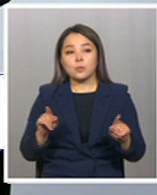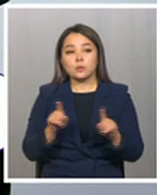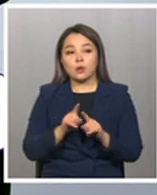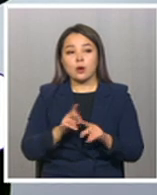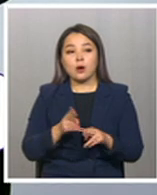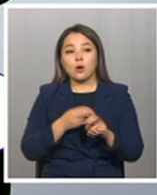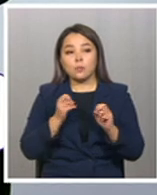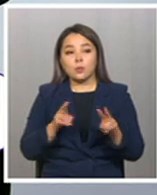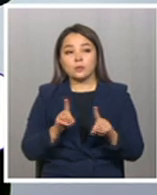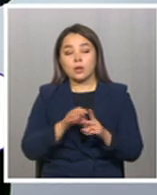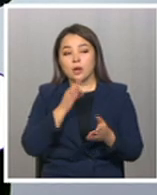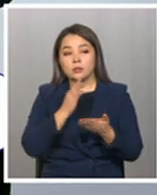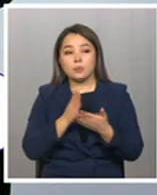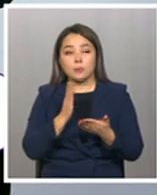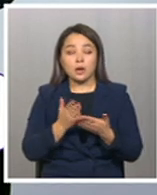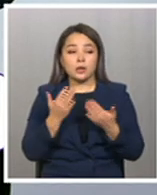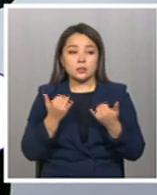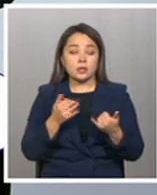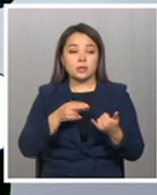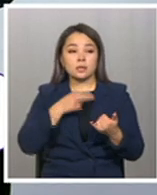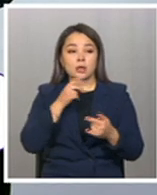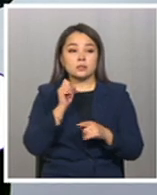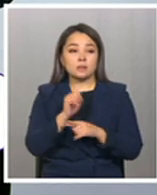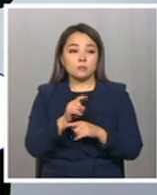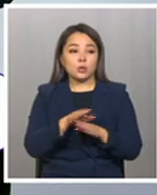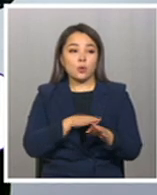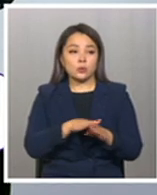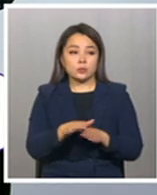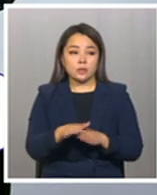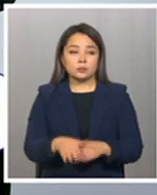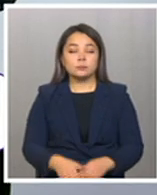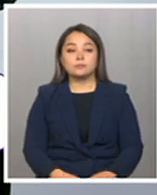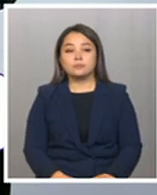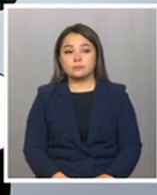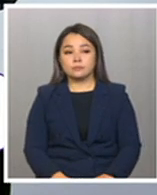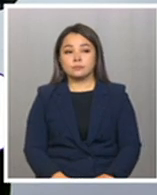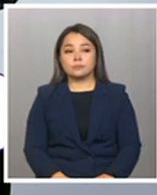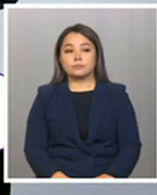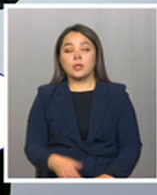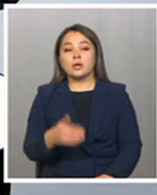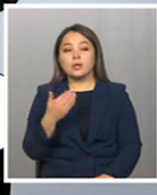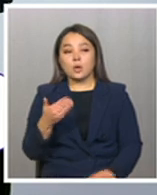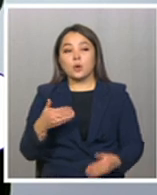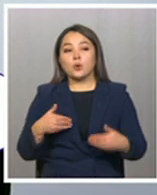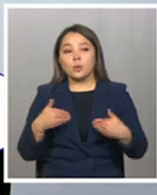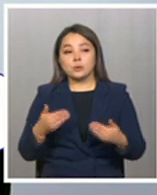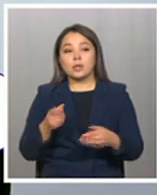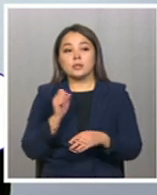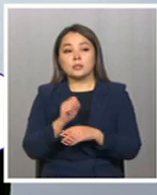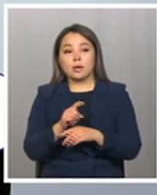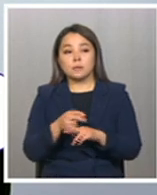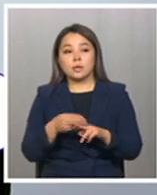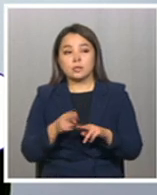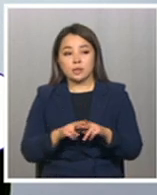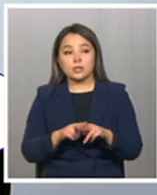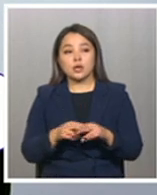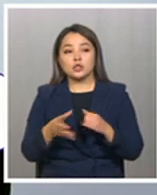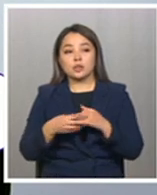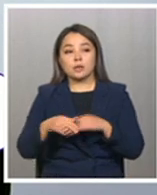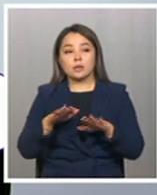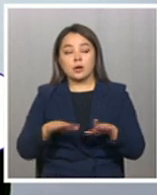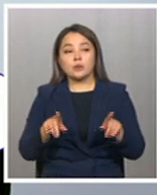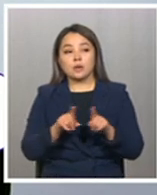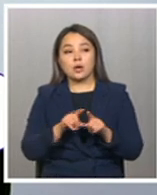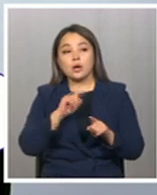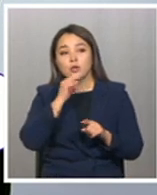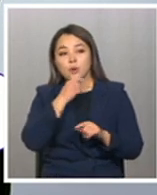болады. Жақсы, олай болса оқушылар, біз тапсырмалар орындауға көңіл бөлейік. Сіздерге ұсынылатын тапсырма жергілікті аймақта